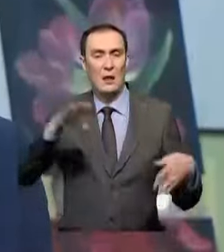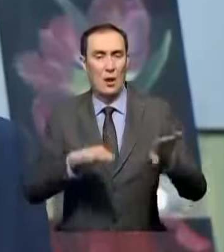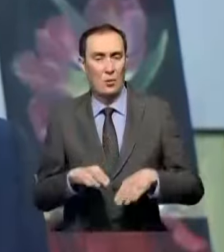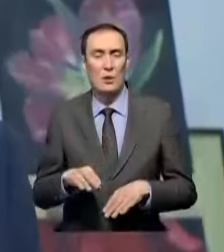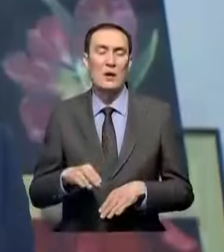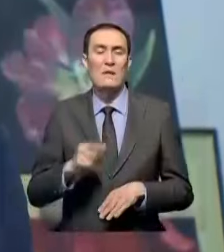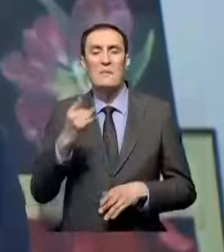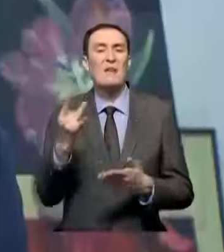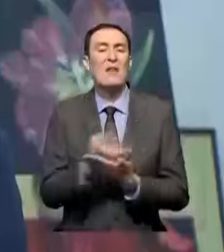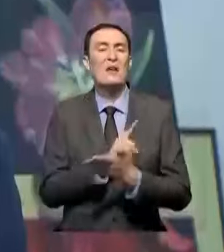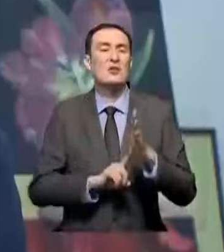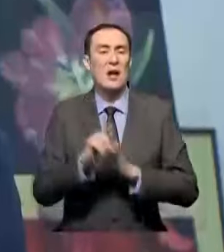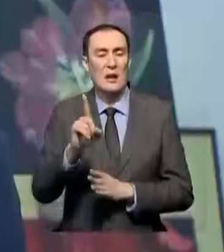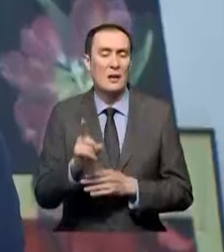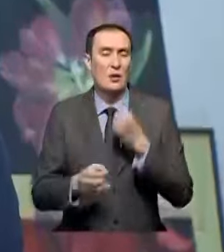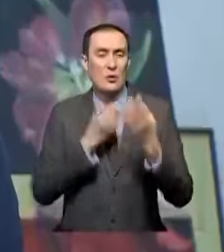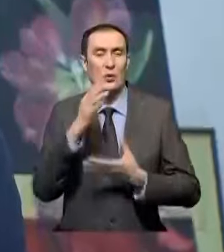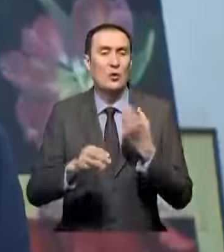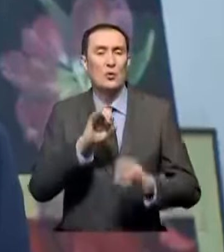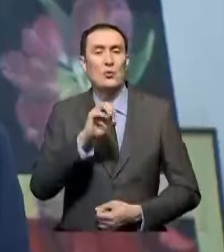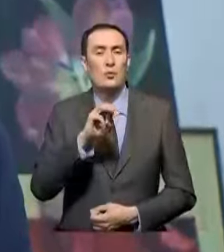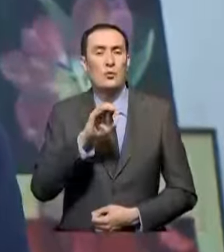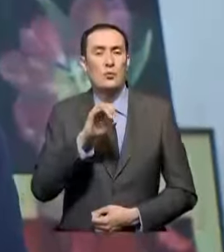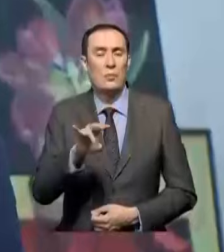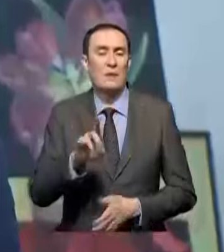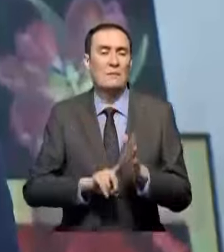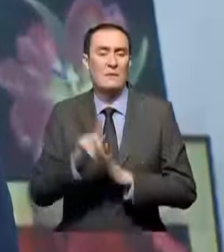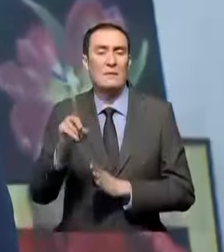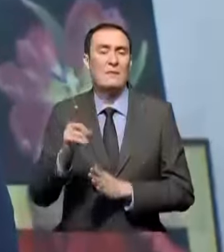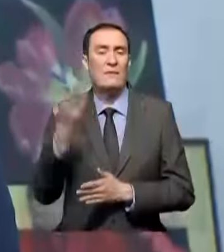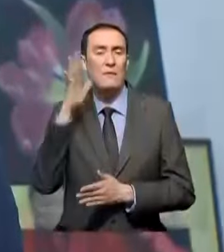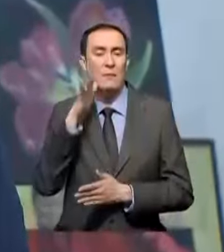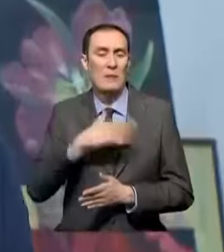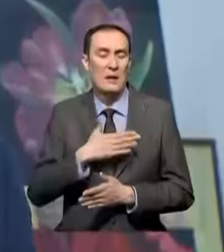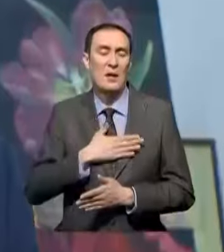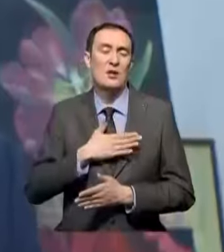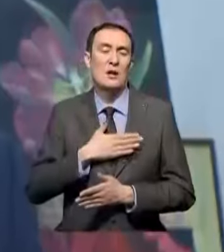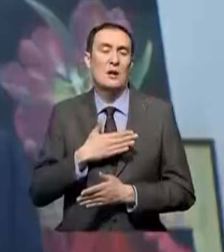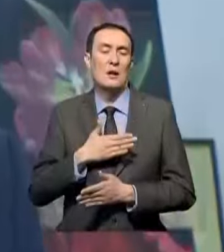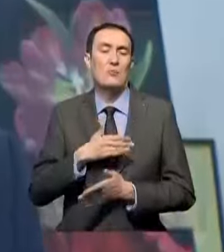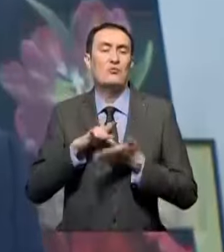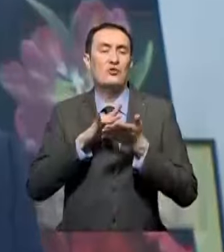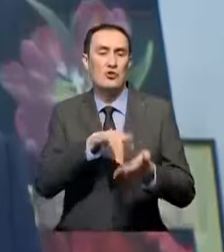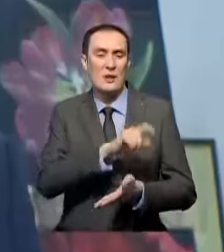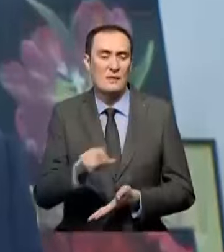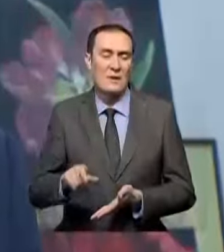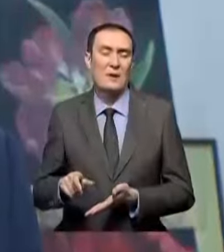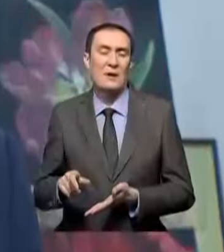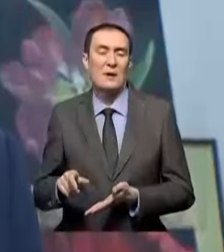Здесь первоначально тюльпаны пошли. И отсюда были в свое время нашими, как говорится,